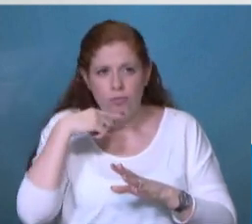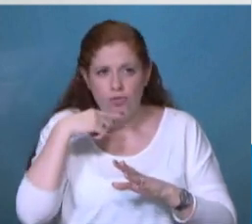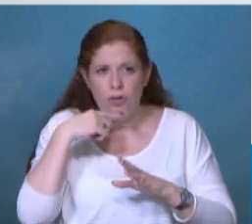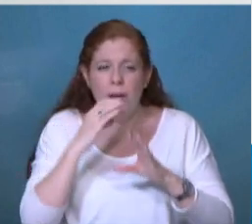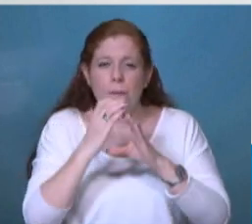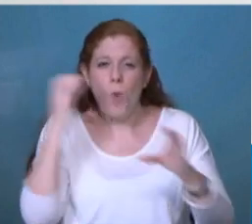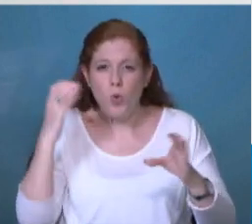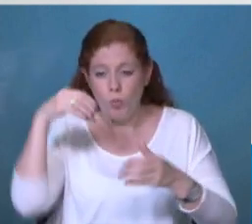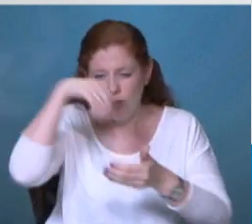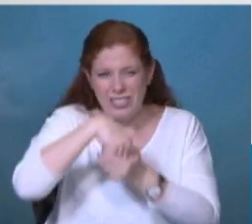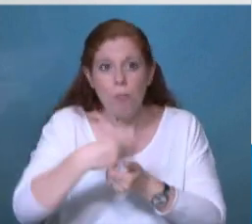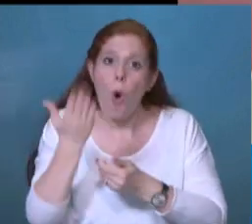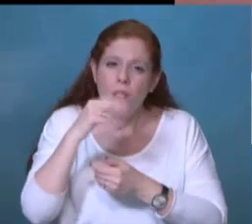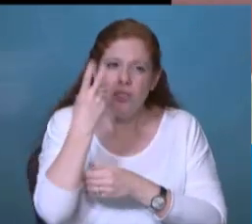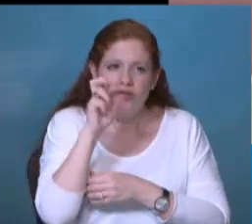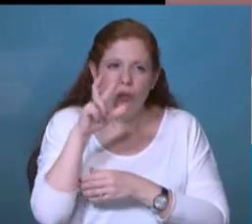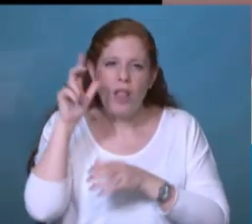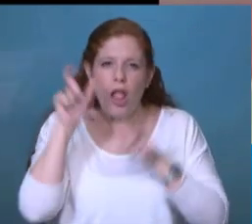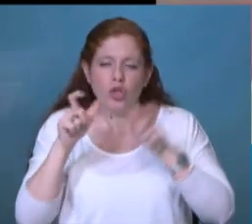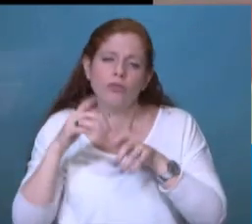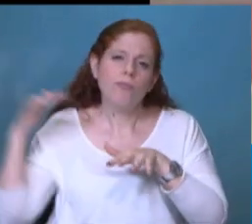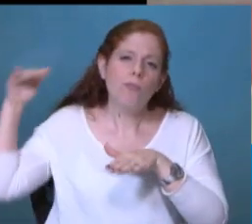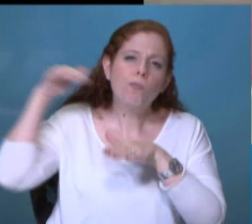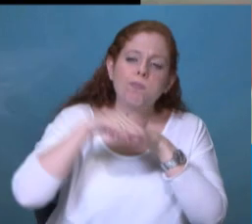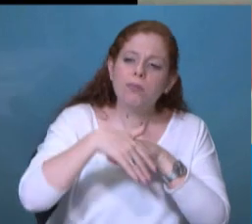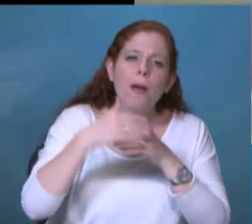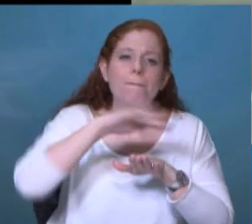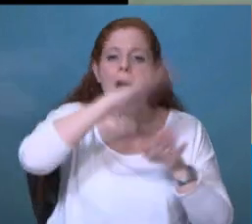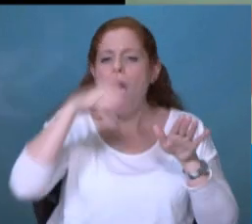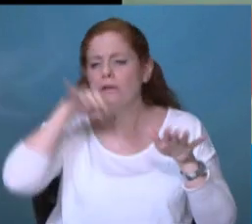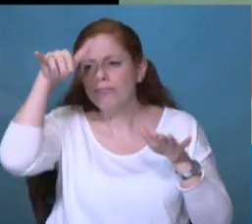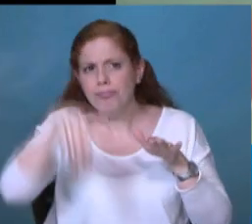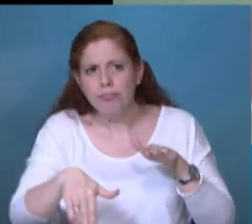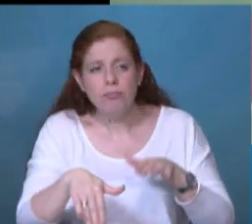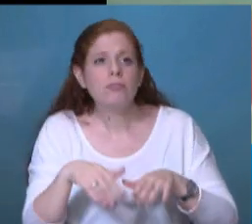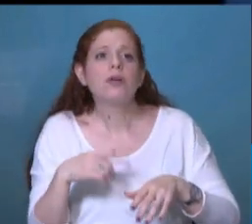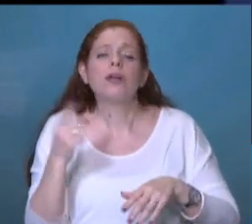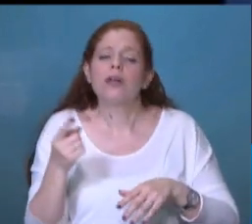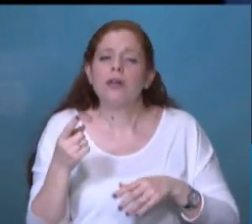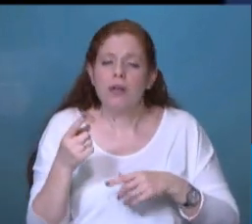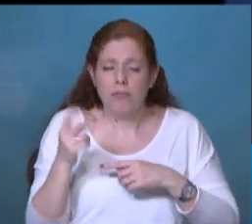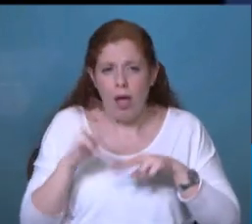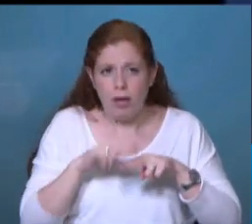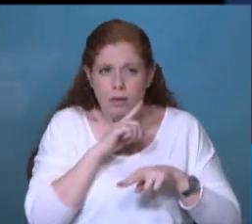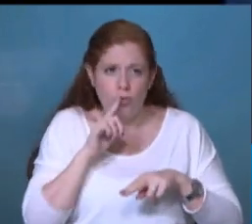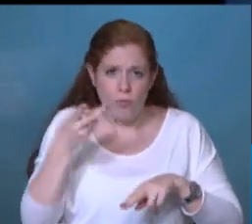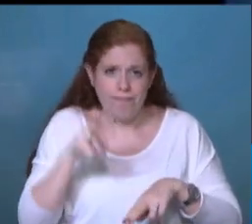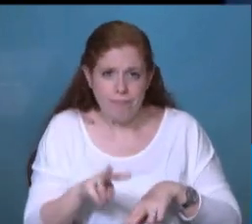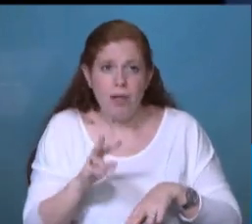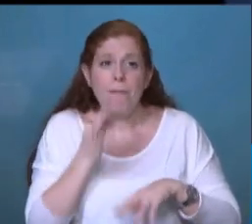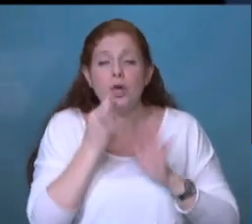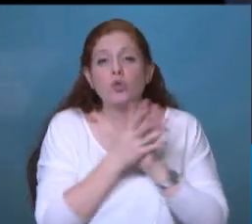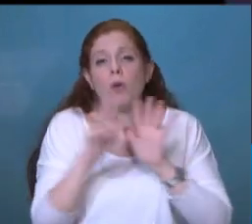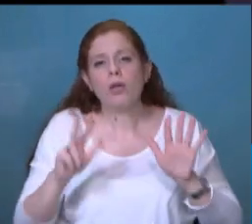28 people down off the mountain. ב-1998 הלכה גם אמו לעולמה. בן 18, נותר עלי רזה לבדו